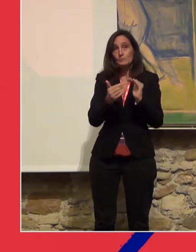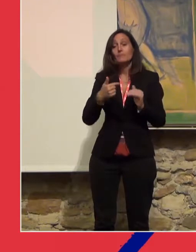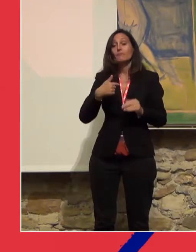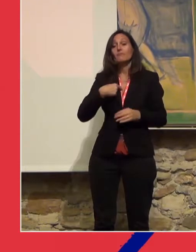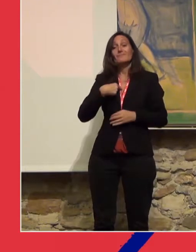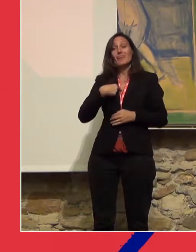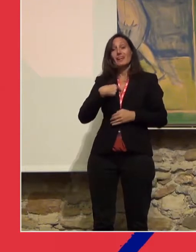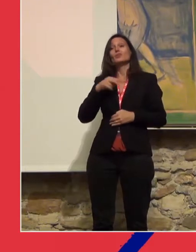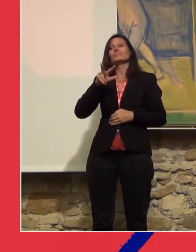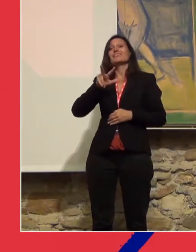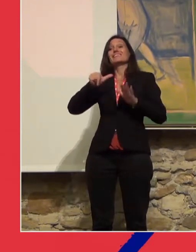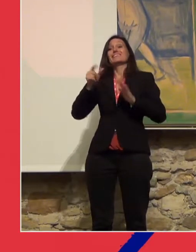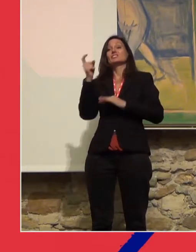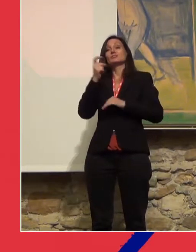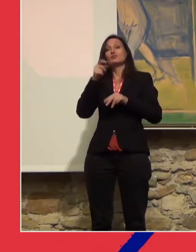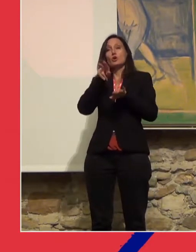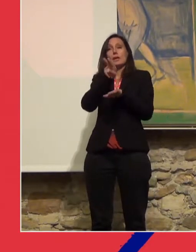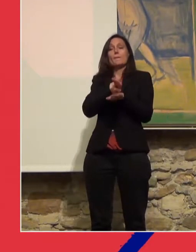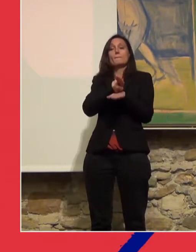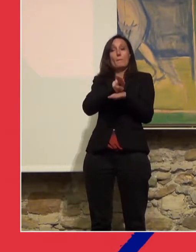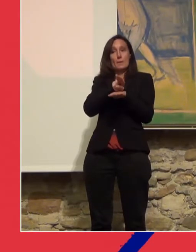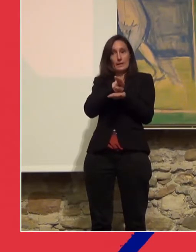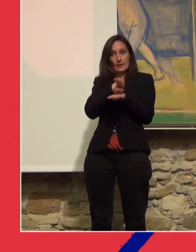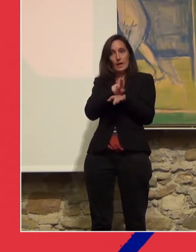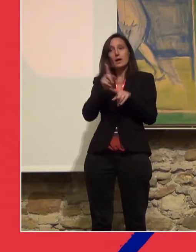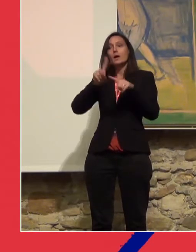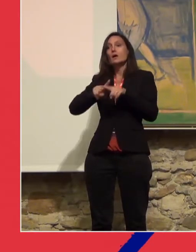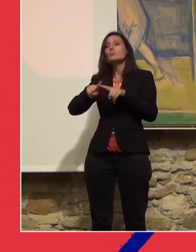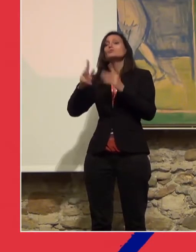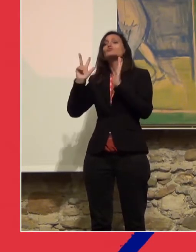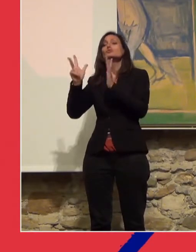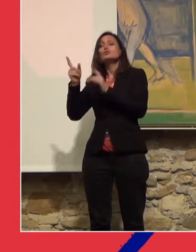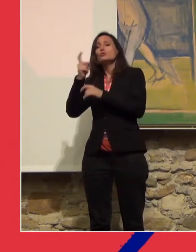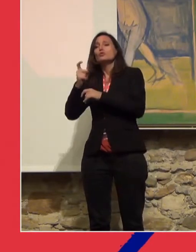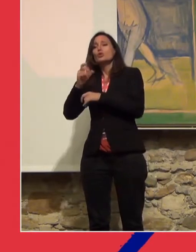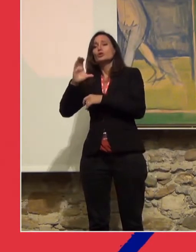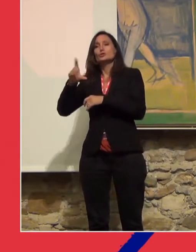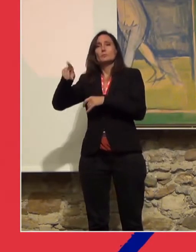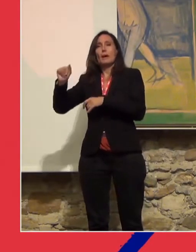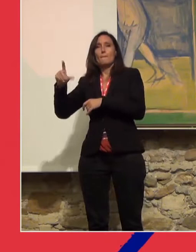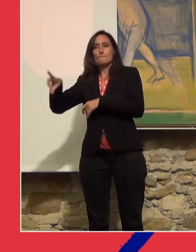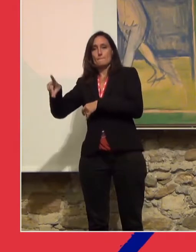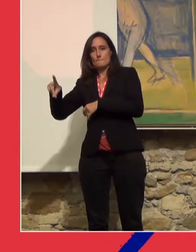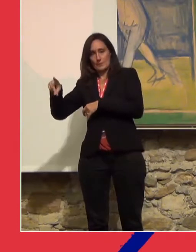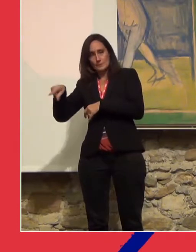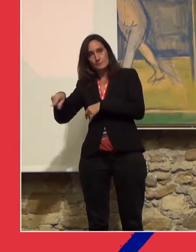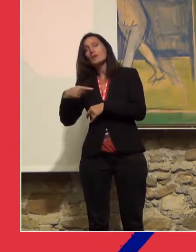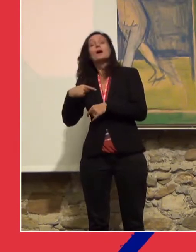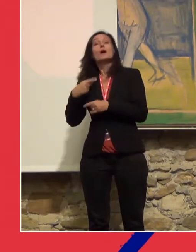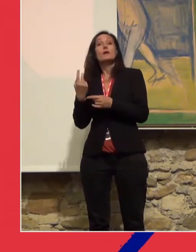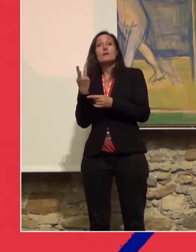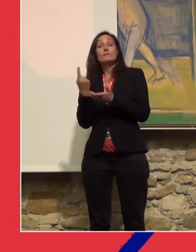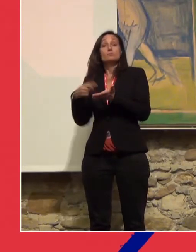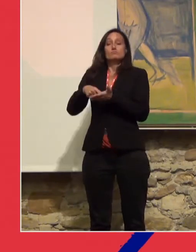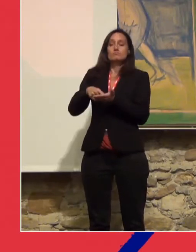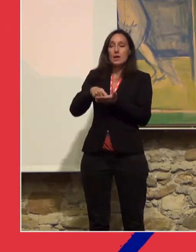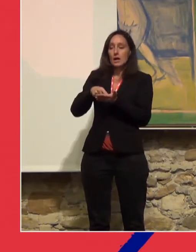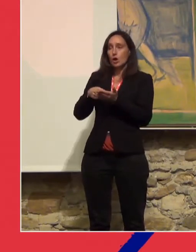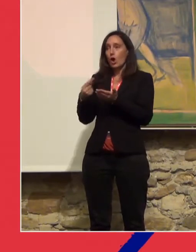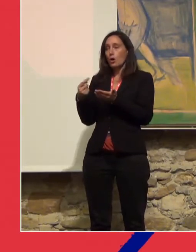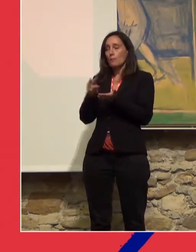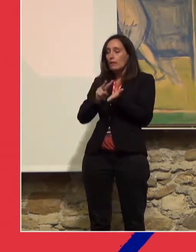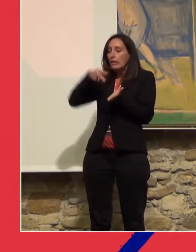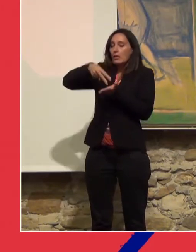18 giorni di CPAP, non sapevo più camminare come gli astronauti quando ritornano a terra dalla